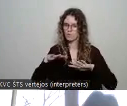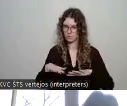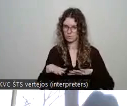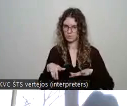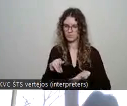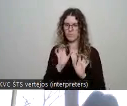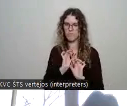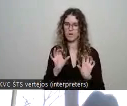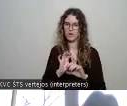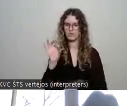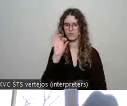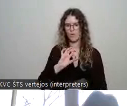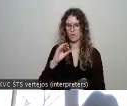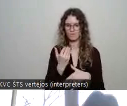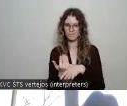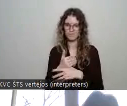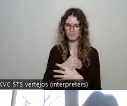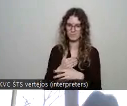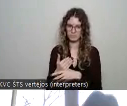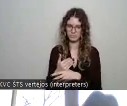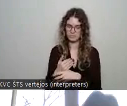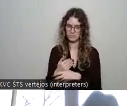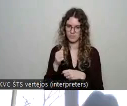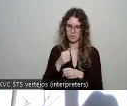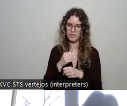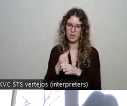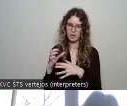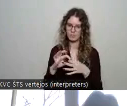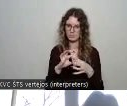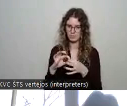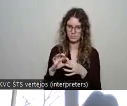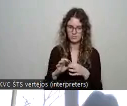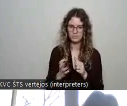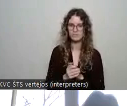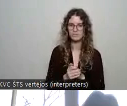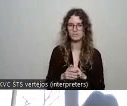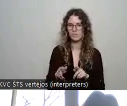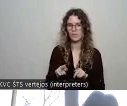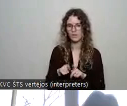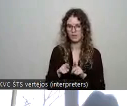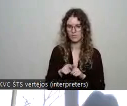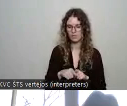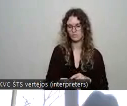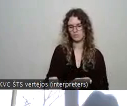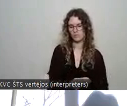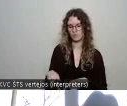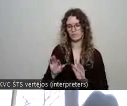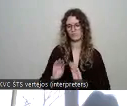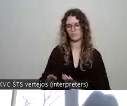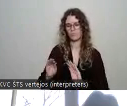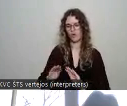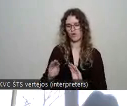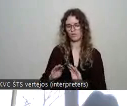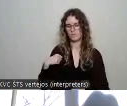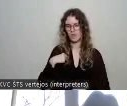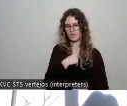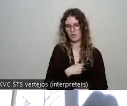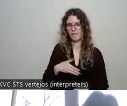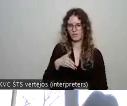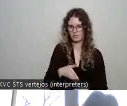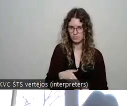bendrabiavimų grįstas praktikas klasėje, taip pat kuriant mokinių autonomiškumą, nepriklausomybę